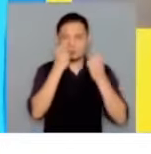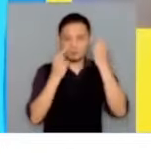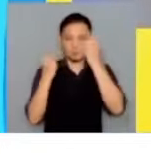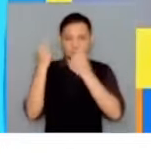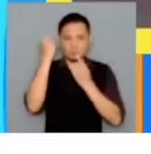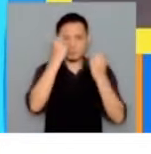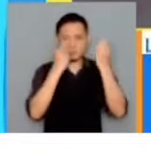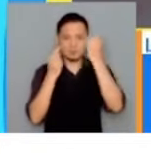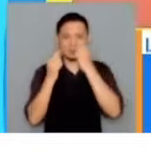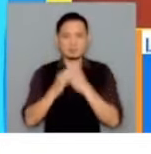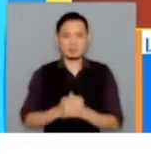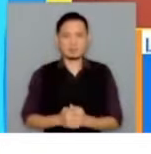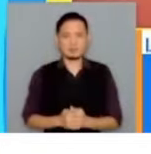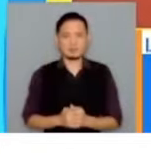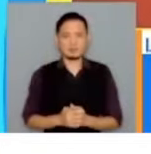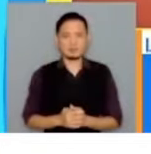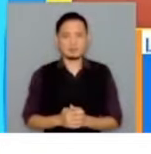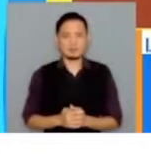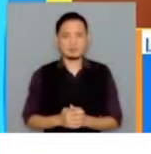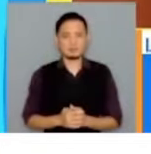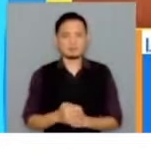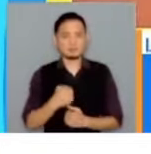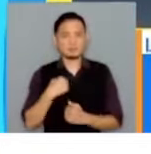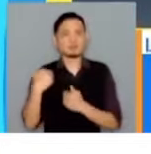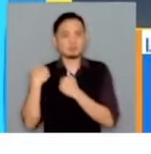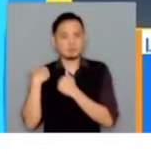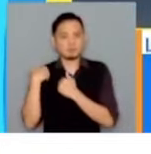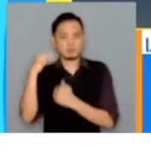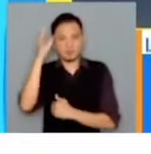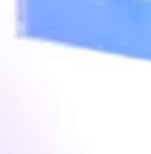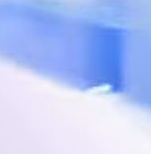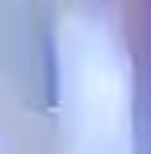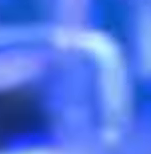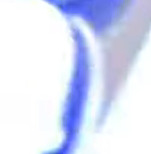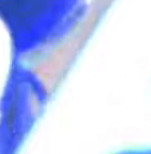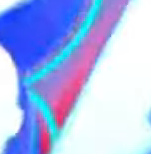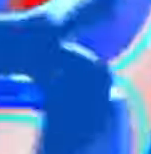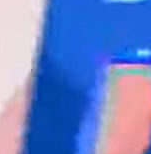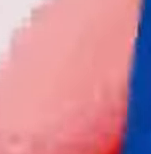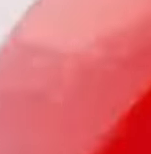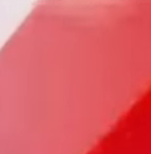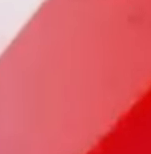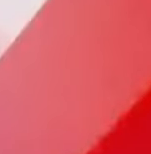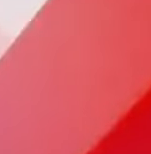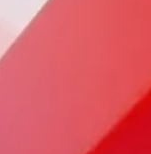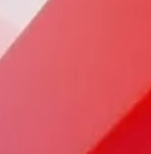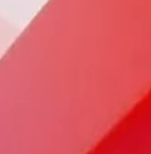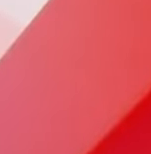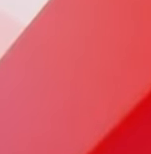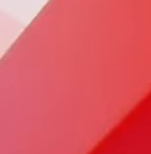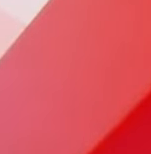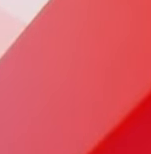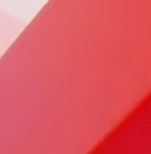Magiging responsable yung tatay ako. And, asawa or boyfriend.